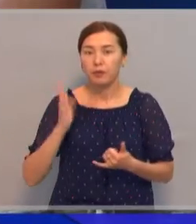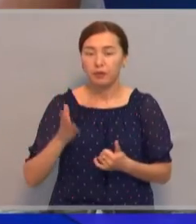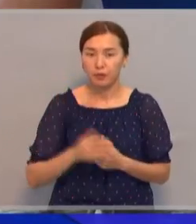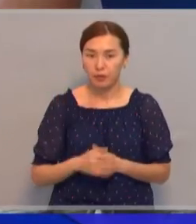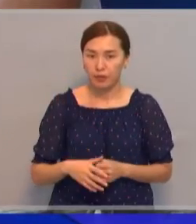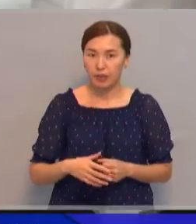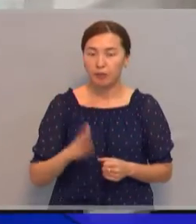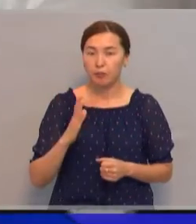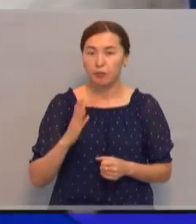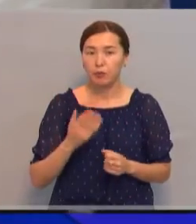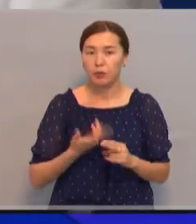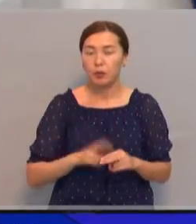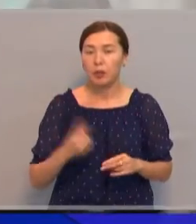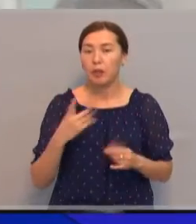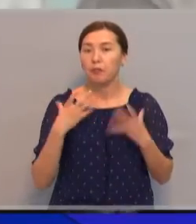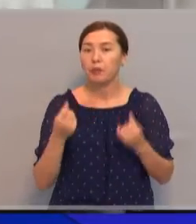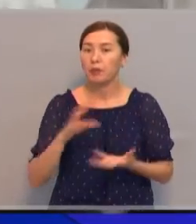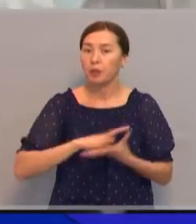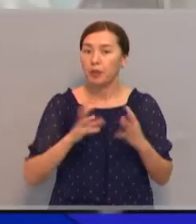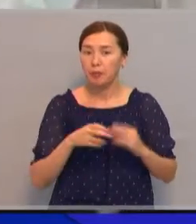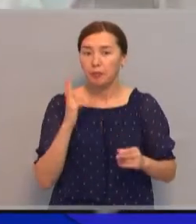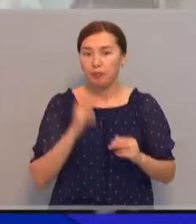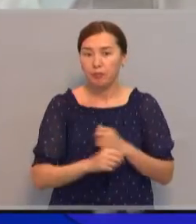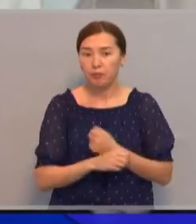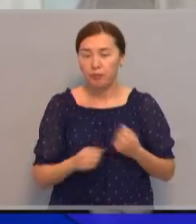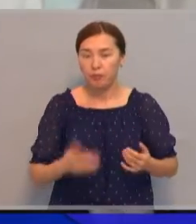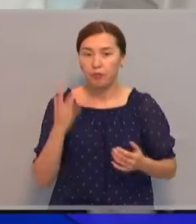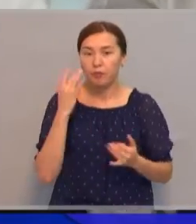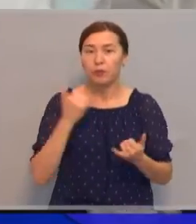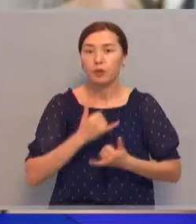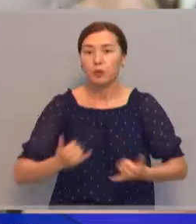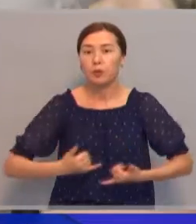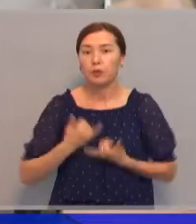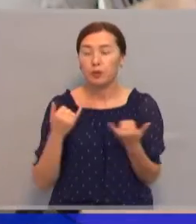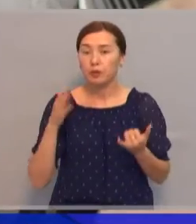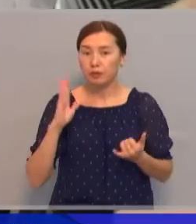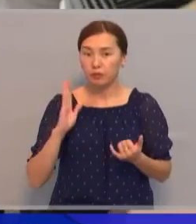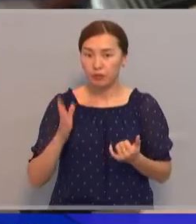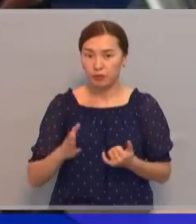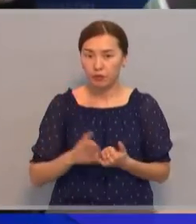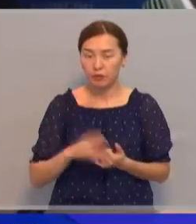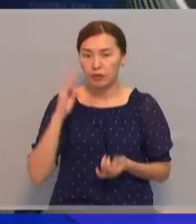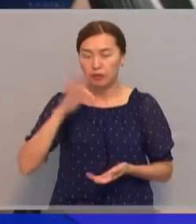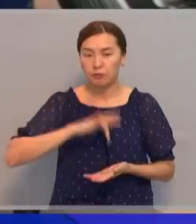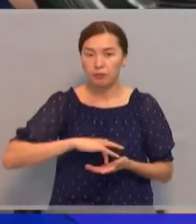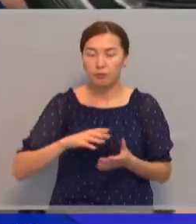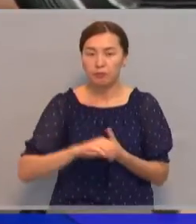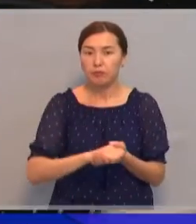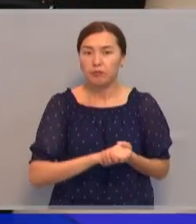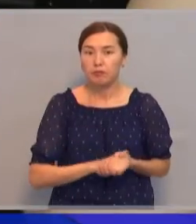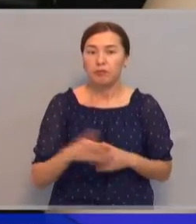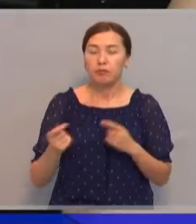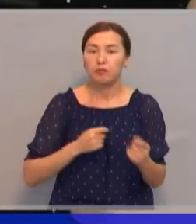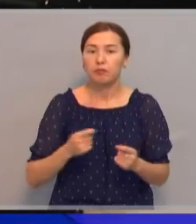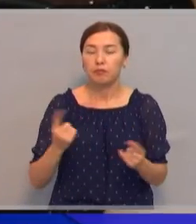те жарасары сөзсіз. Бір күннің аясымен ғана шектелмей, үнем оларға қолдау көрсетіп келе жатқан Шымкент қалалық кәсіподақ